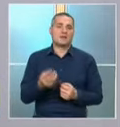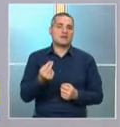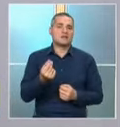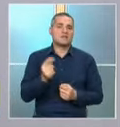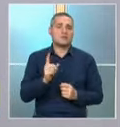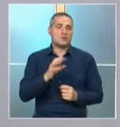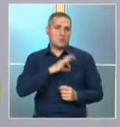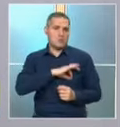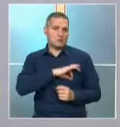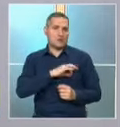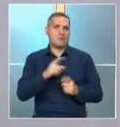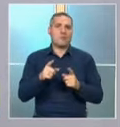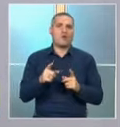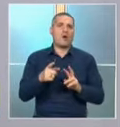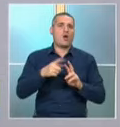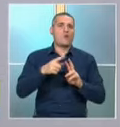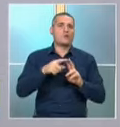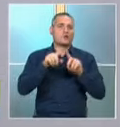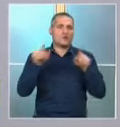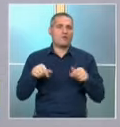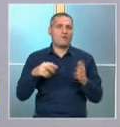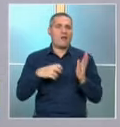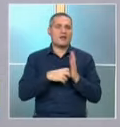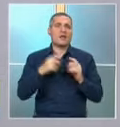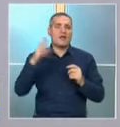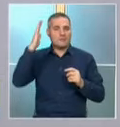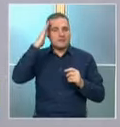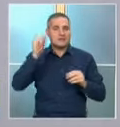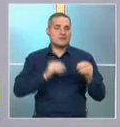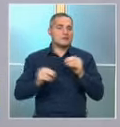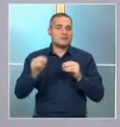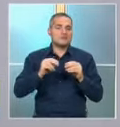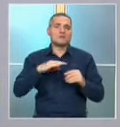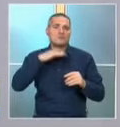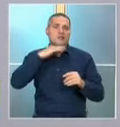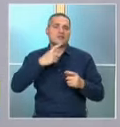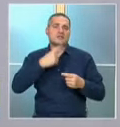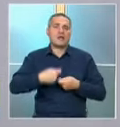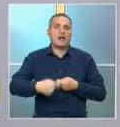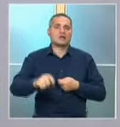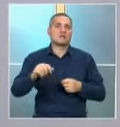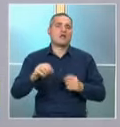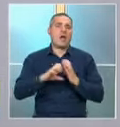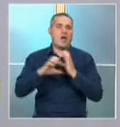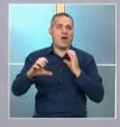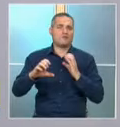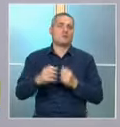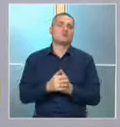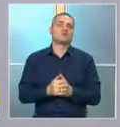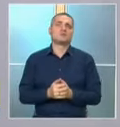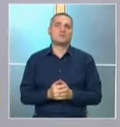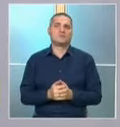Средствата, които получаваме по постановление на Министерски съвет, ни стигат за разхода на автобуса, за